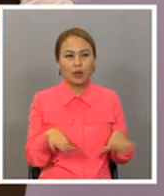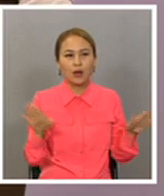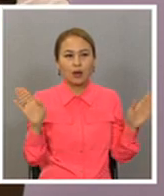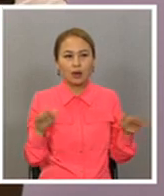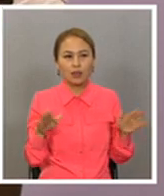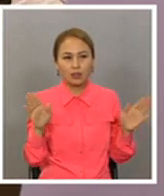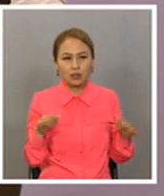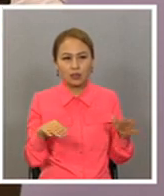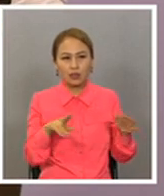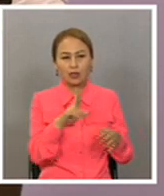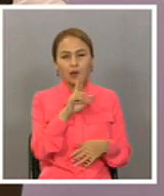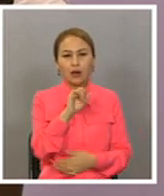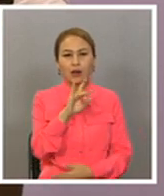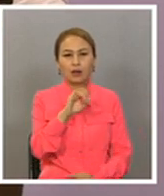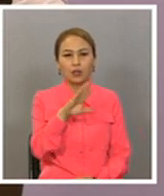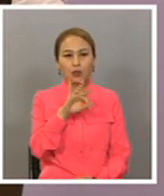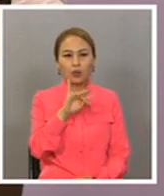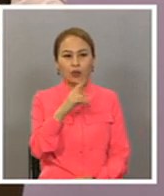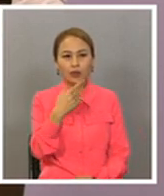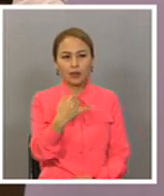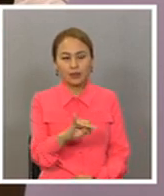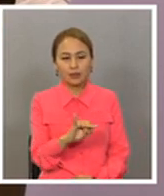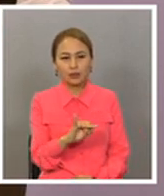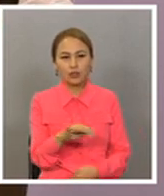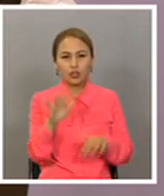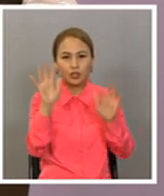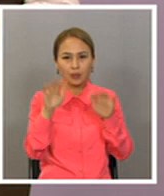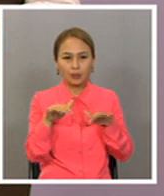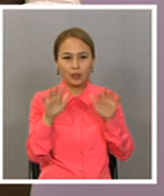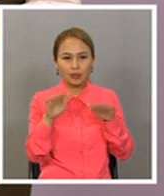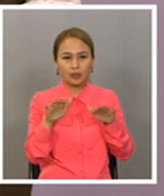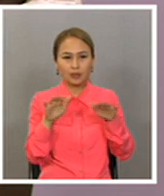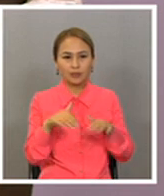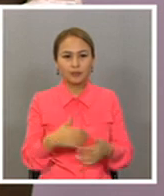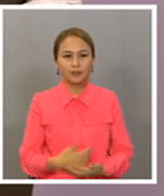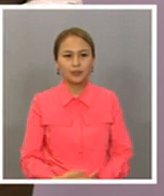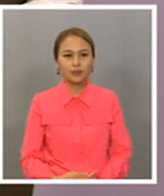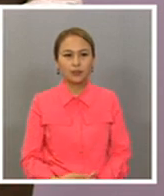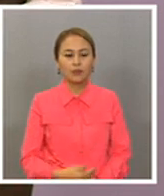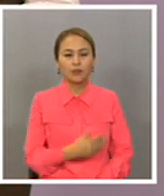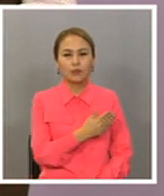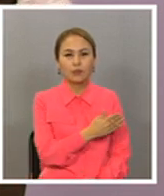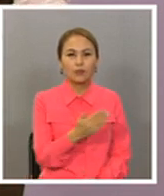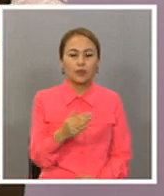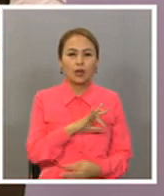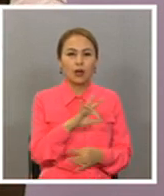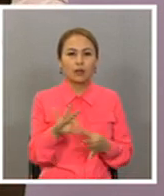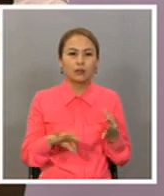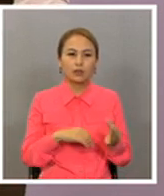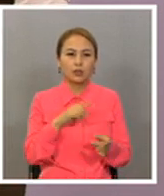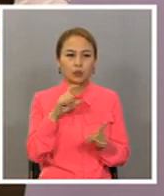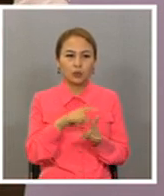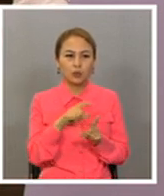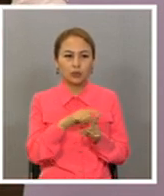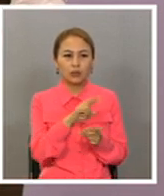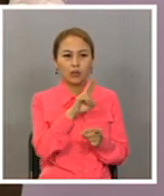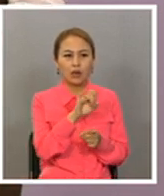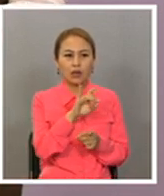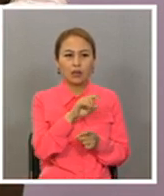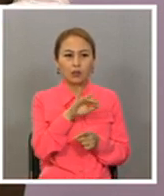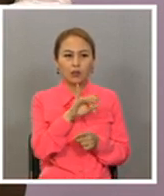Қарлығаштан, қара торғайға, жаңбырдан. Бұл жердегі артық сөз қара